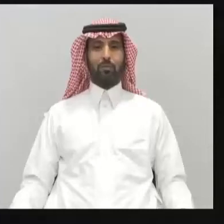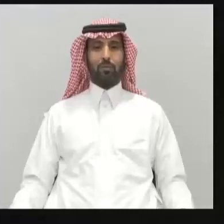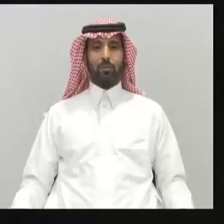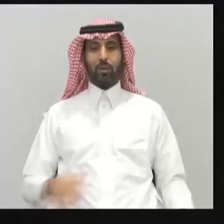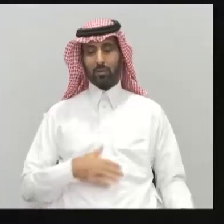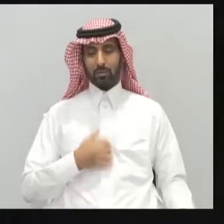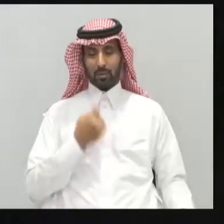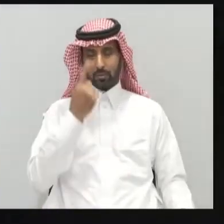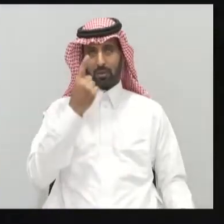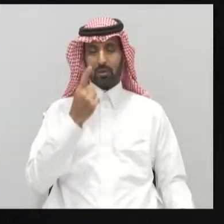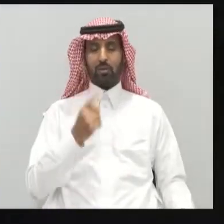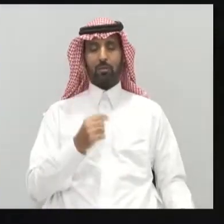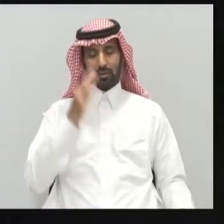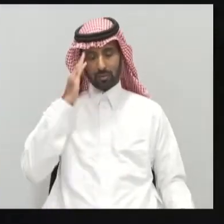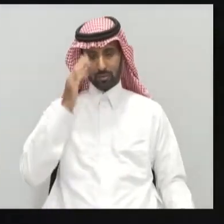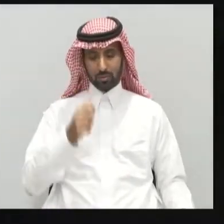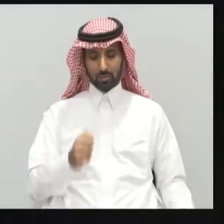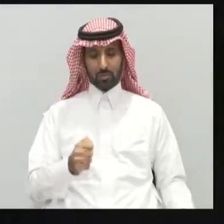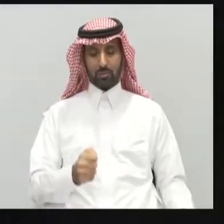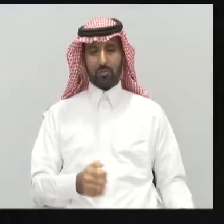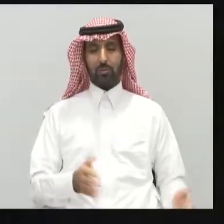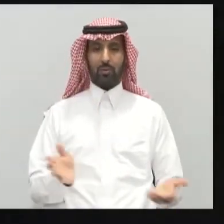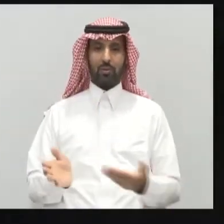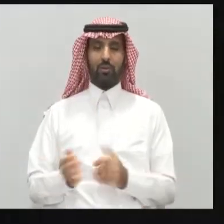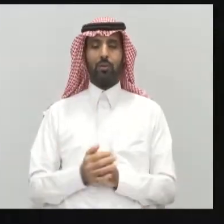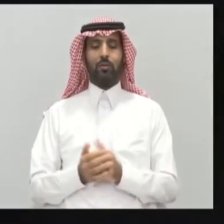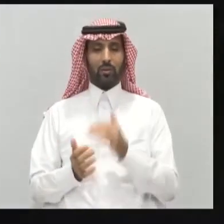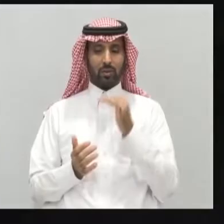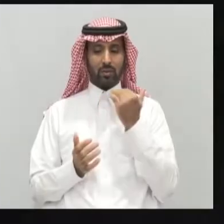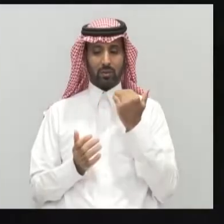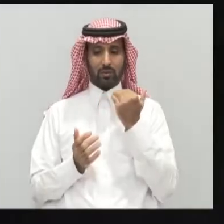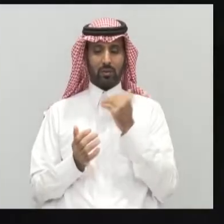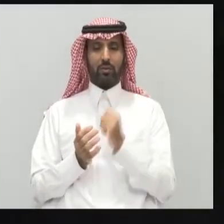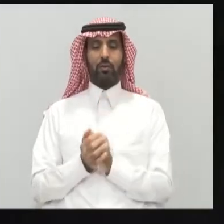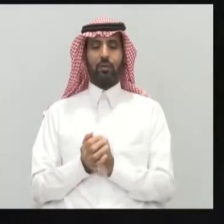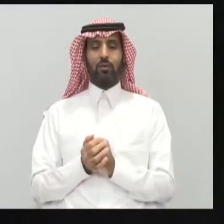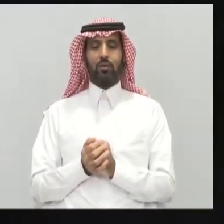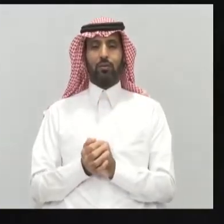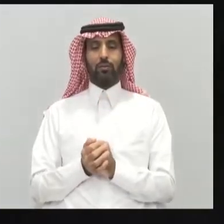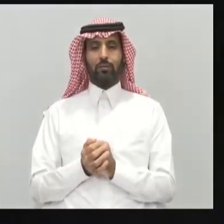بسم الله الرحمن الرحيم. السلام عليكم ورحمة الله وبركاته. This is Miss Leila Jihani again. Welcome dear students.